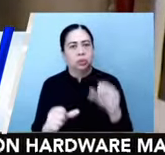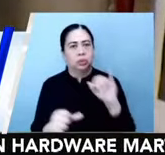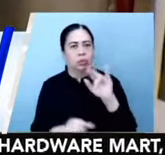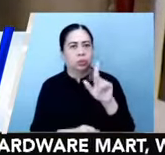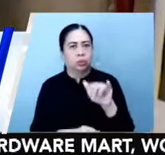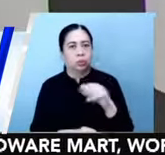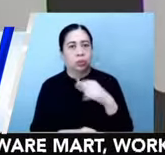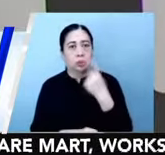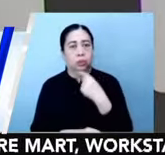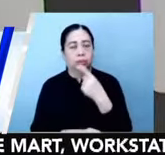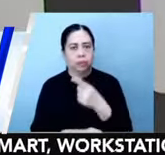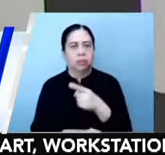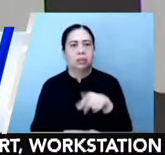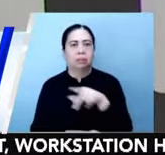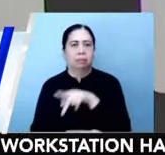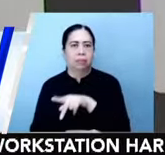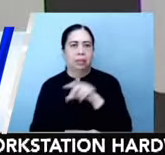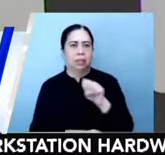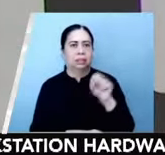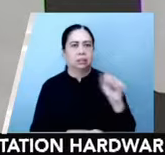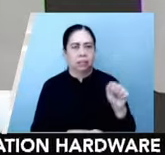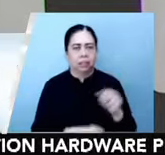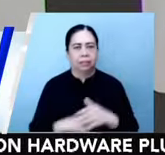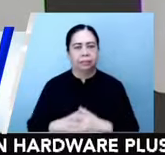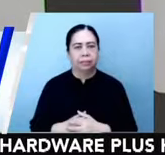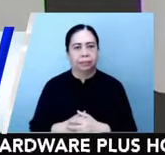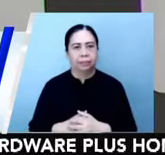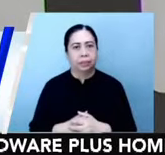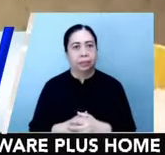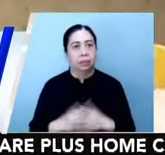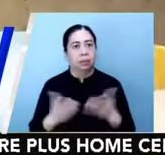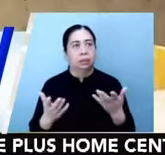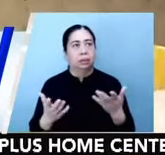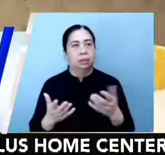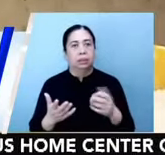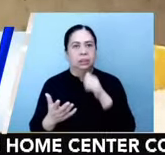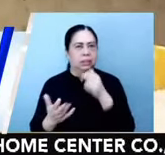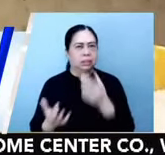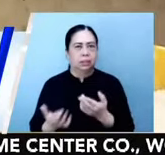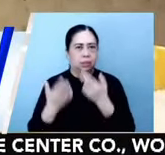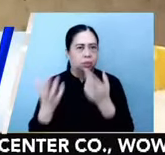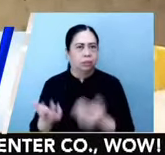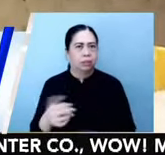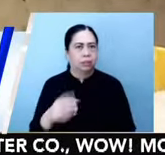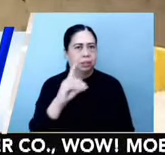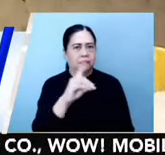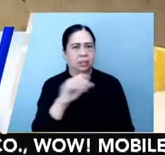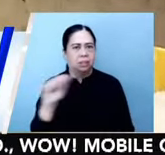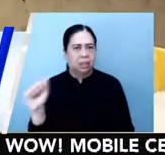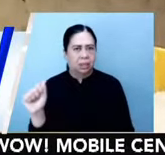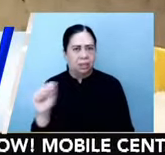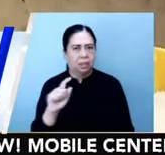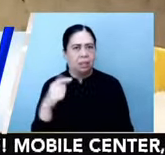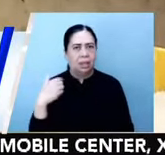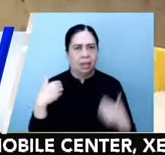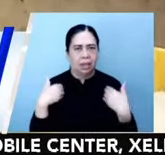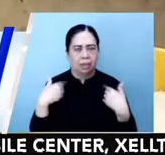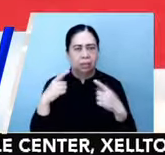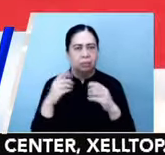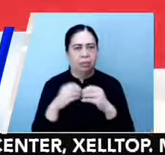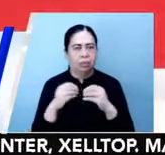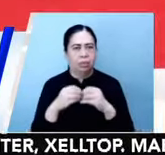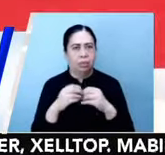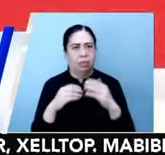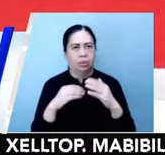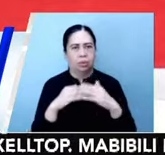Statistics Authority. Sa kabila ng inflation, hindi inirerekomenda ng Department of Agriculture na magkaroon ng isa pa muling price cap sa bigas.